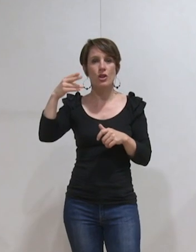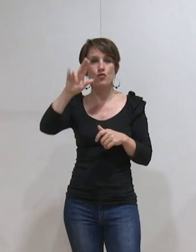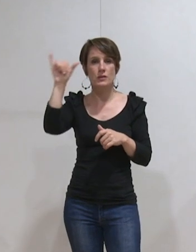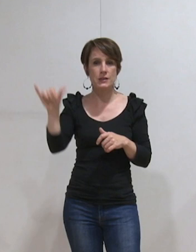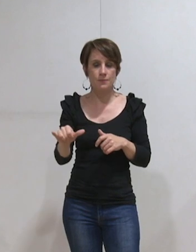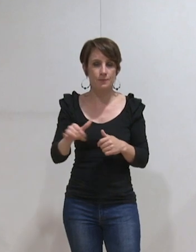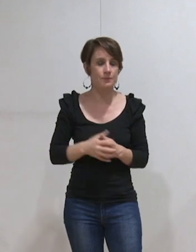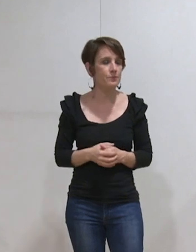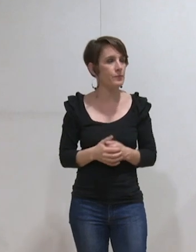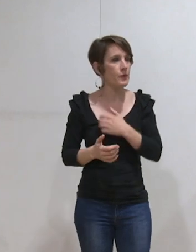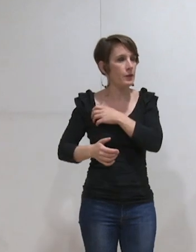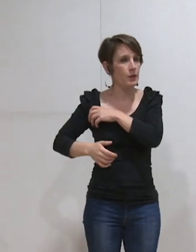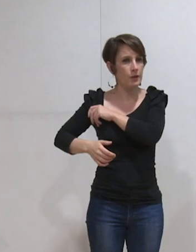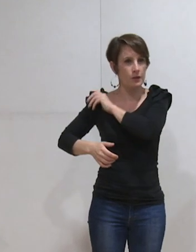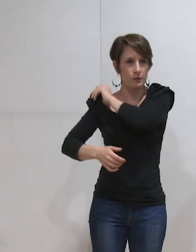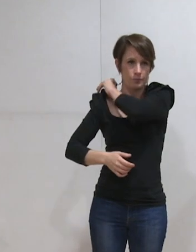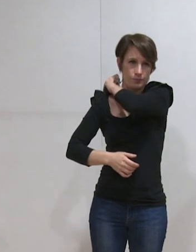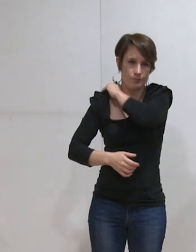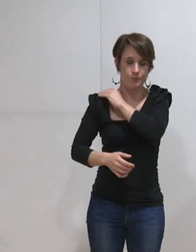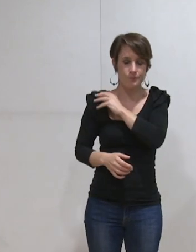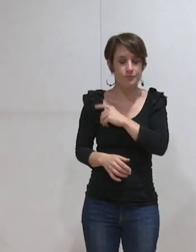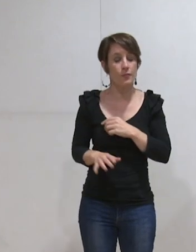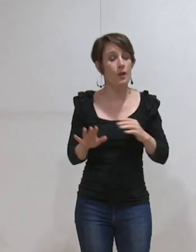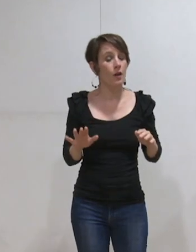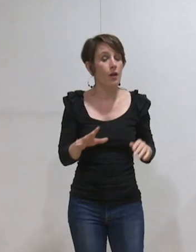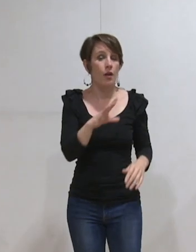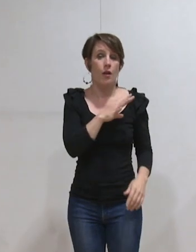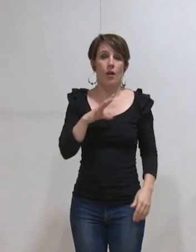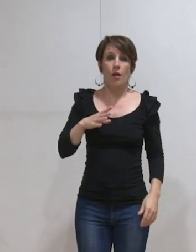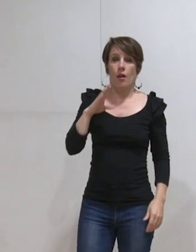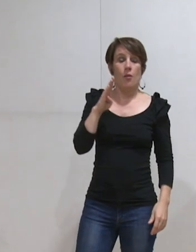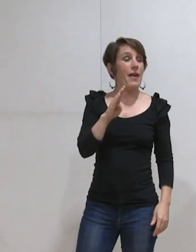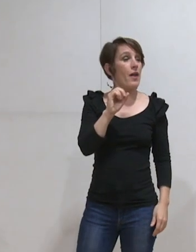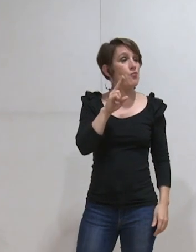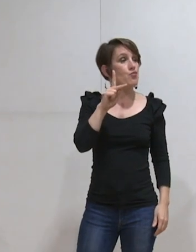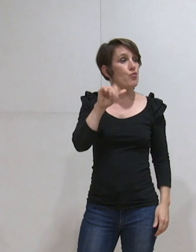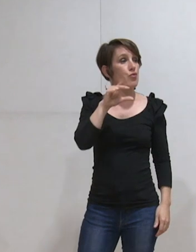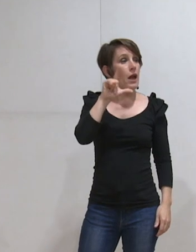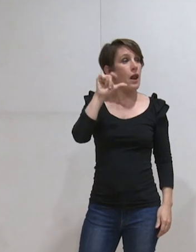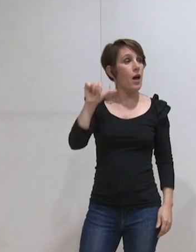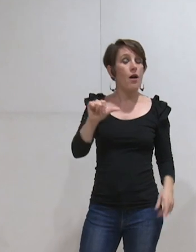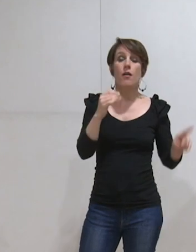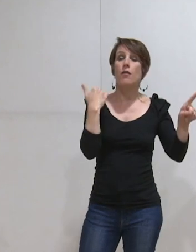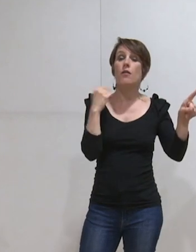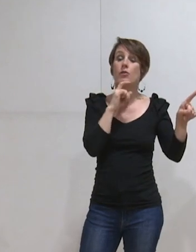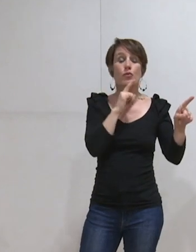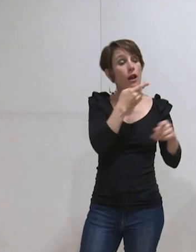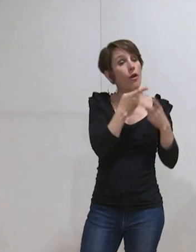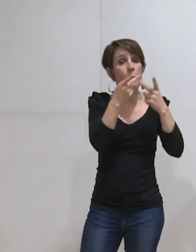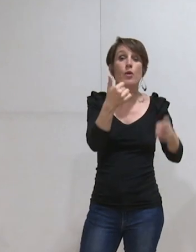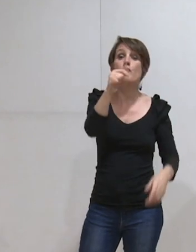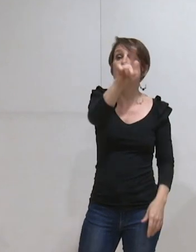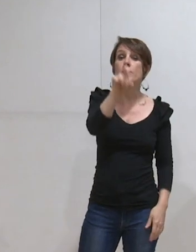oui madame boutala a posé une question qui était de savoir est-ce que vous pouvez nous indiquer ce soir quelle est la